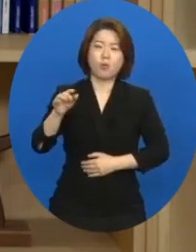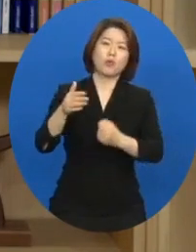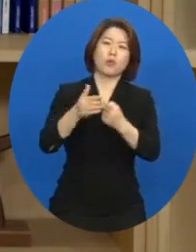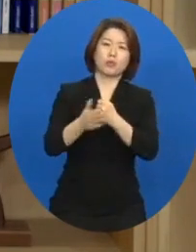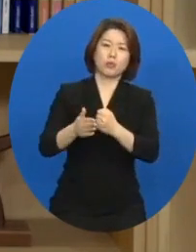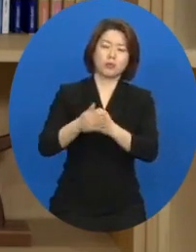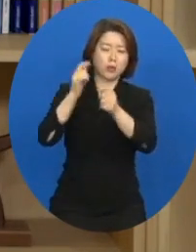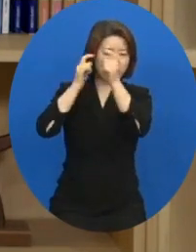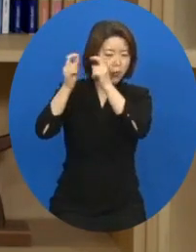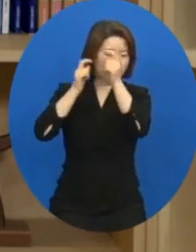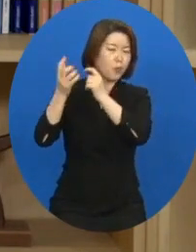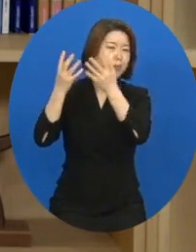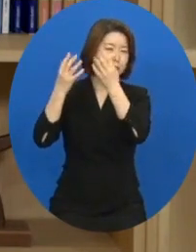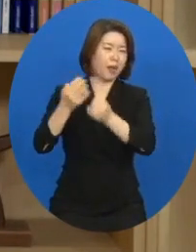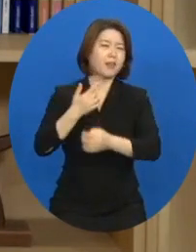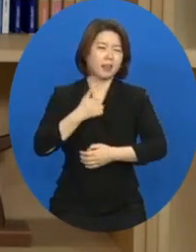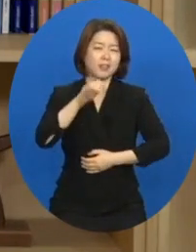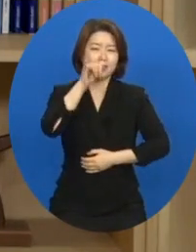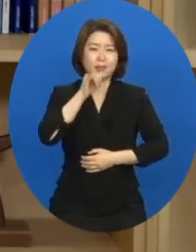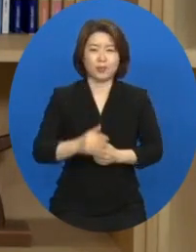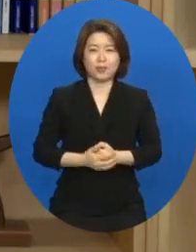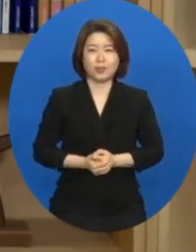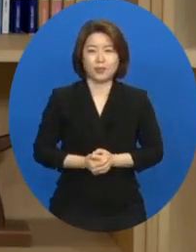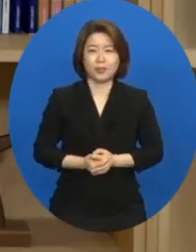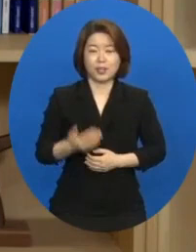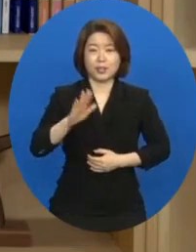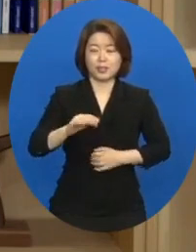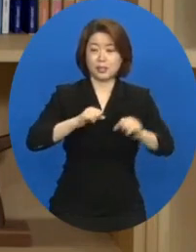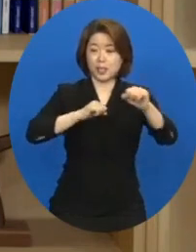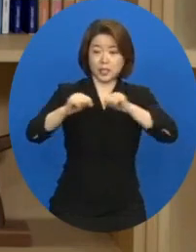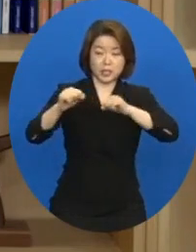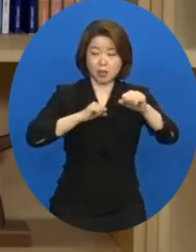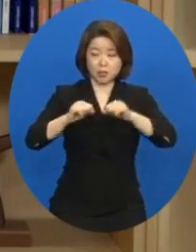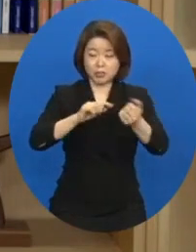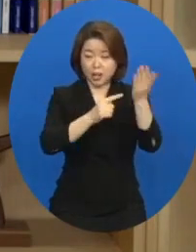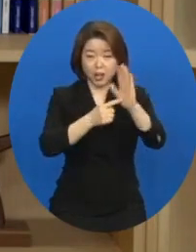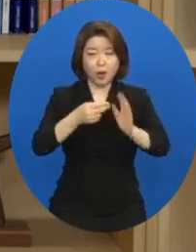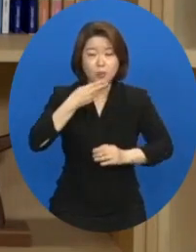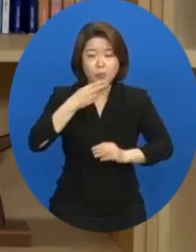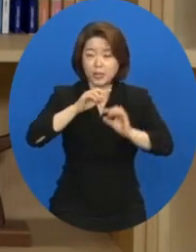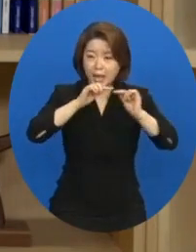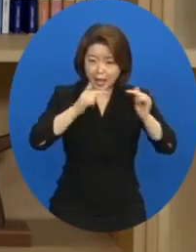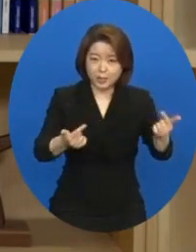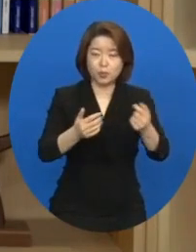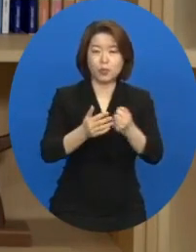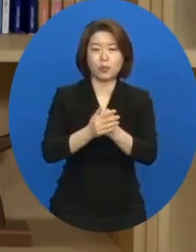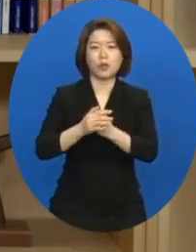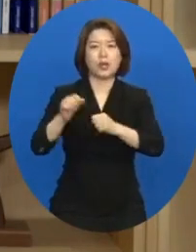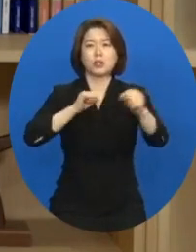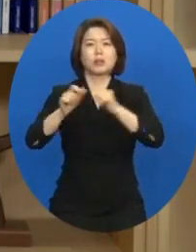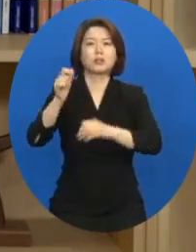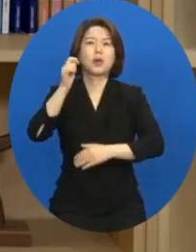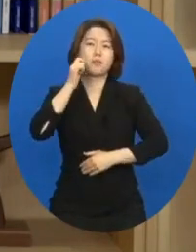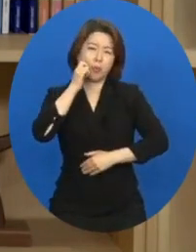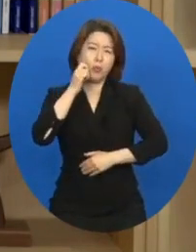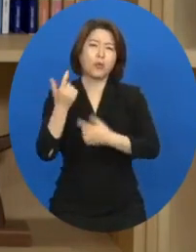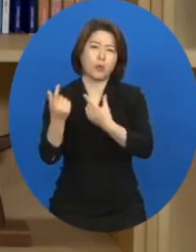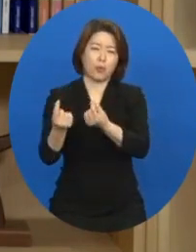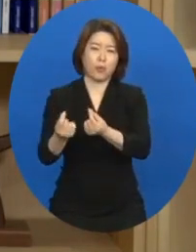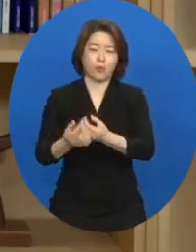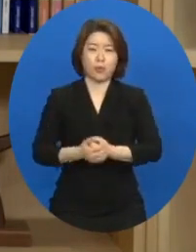고민을 많이 했습니다 근데 역사 하지 않으시는 게 아니고 역사하지 못 하시는 것이었습니다